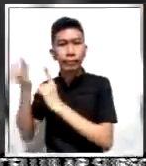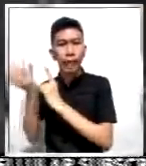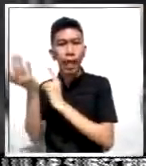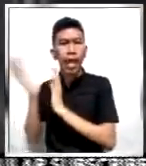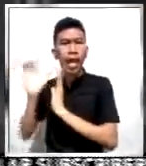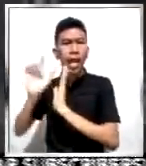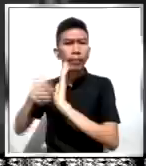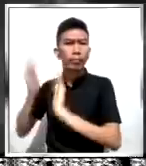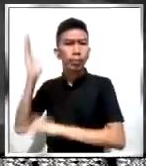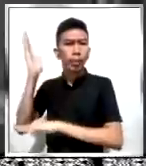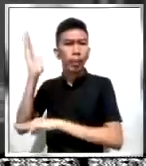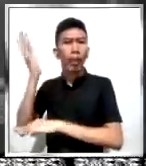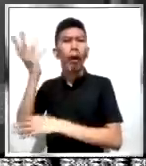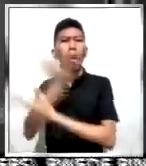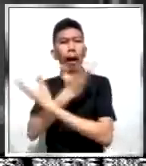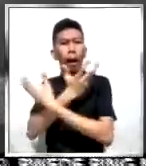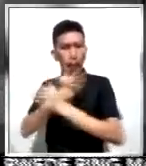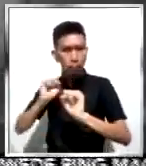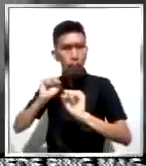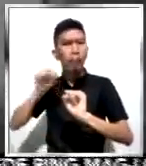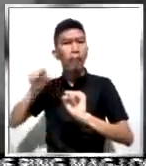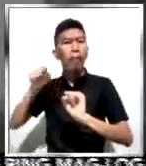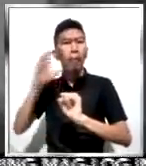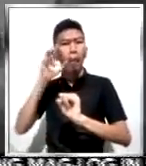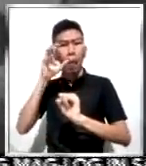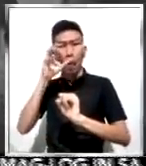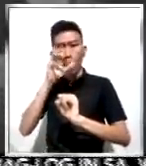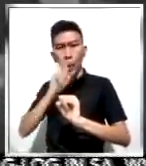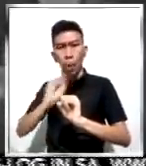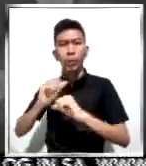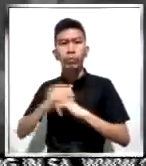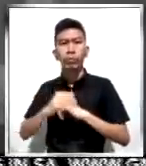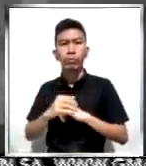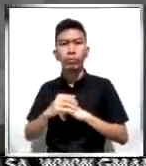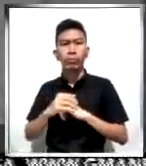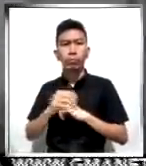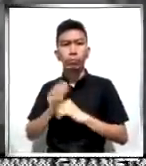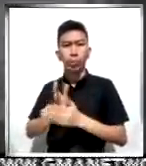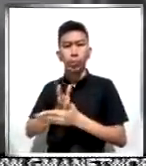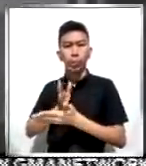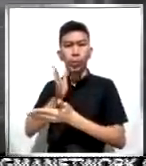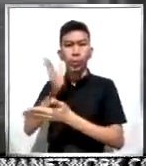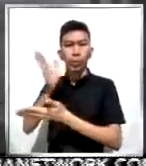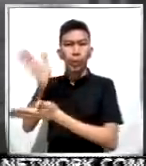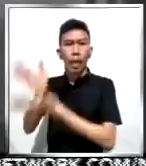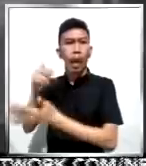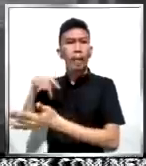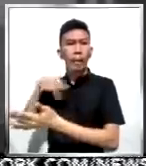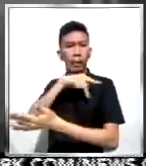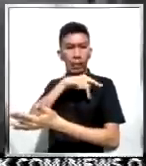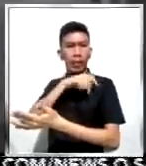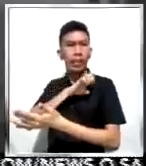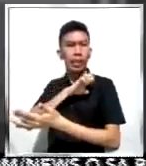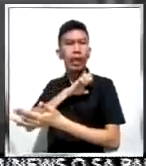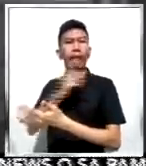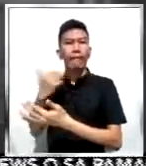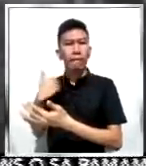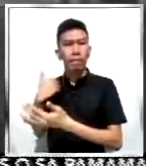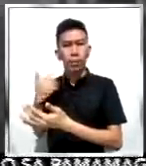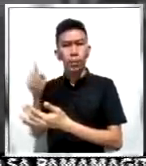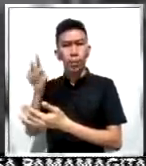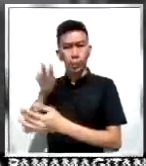tulay. Mga naka-PPE pa ang sumundo sa kanya sa barangay hall. Namumutla at hinang-hina na raw ang